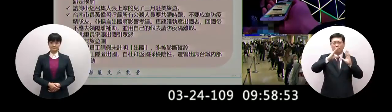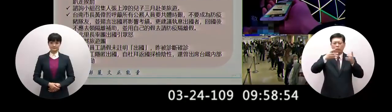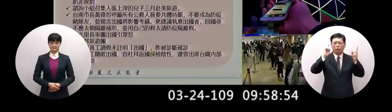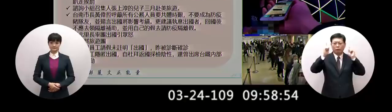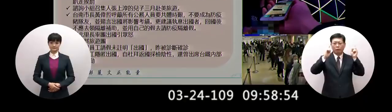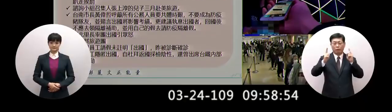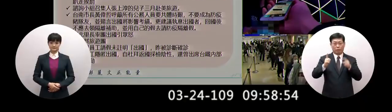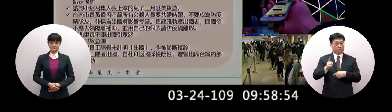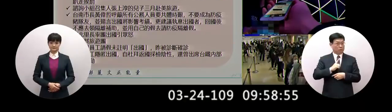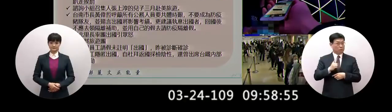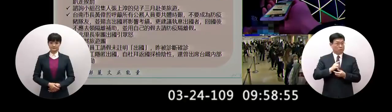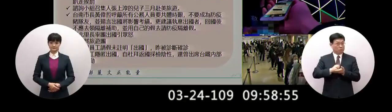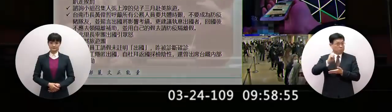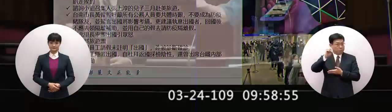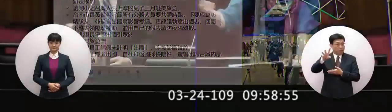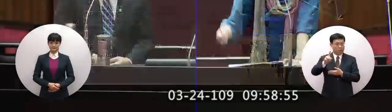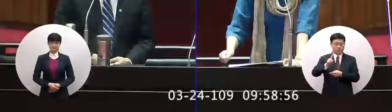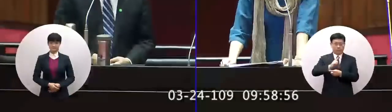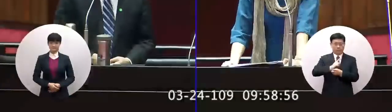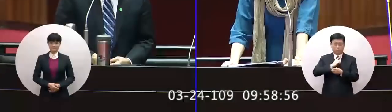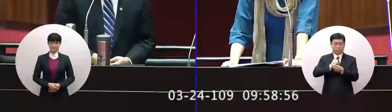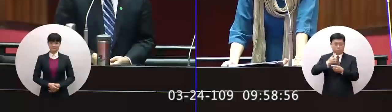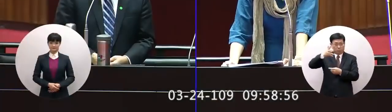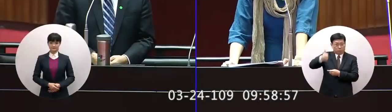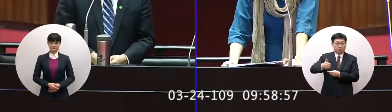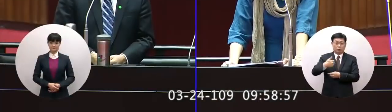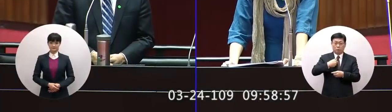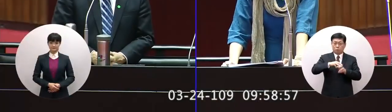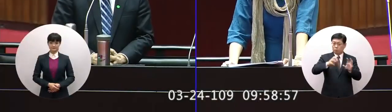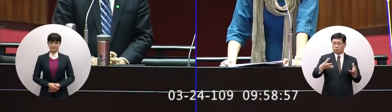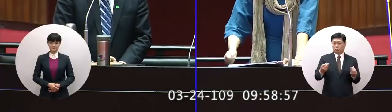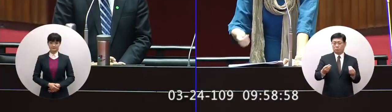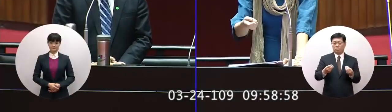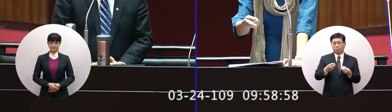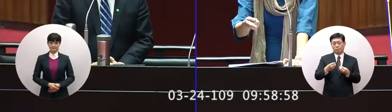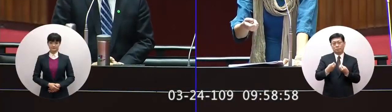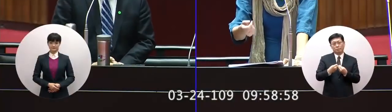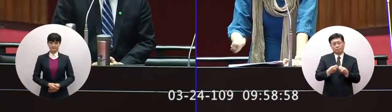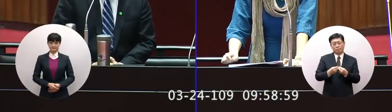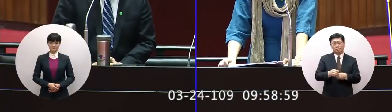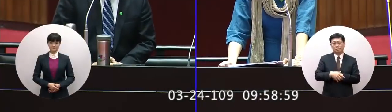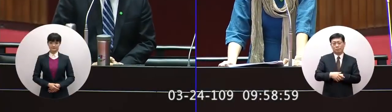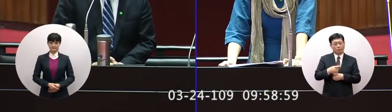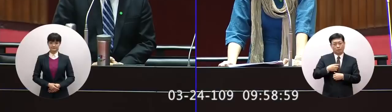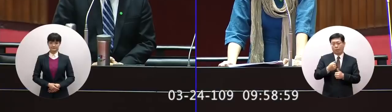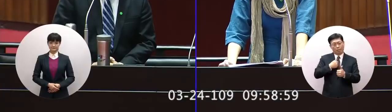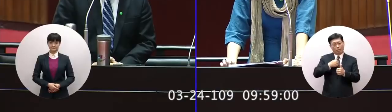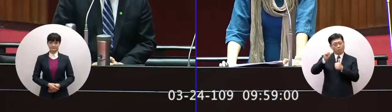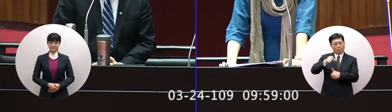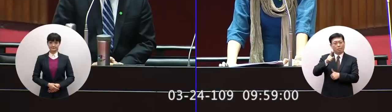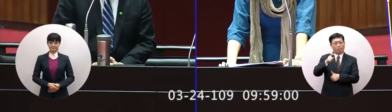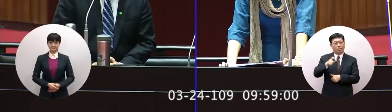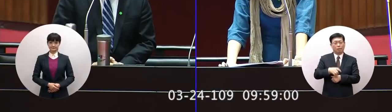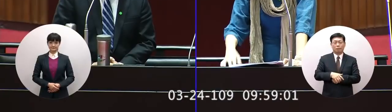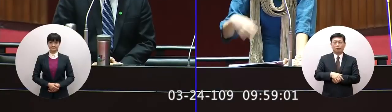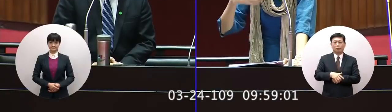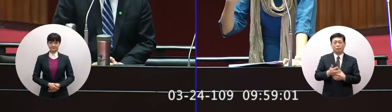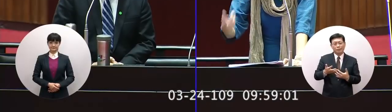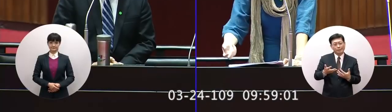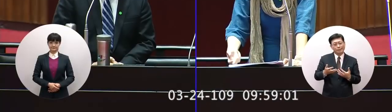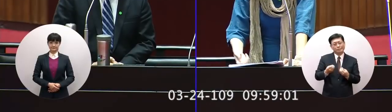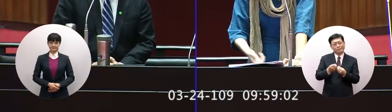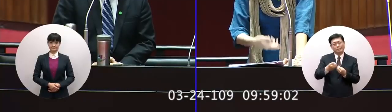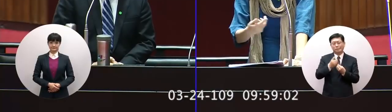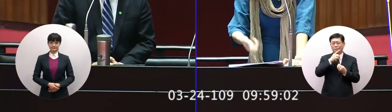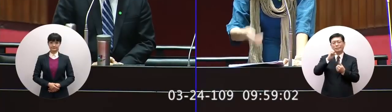玩，可他根本没有跟他的所属的单位说他出国啊。那其实你无法可罚嘛，你只能道